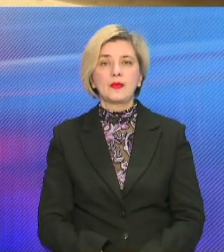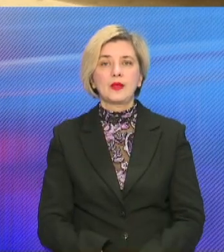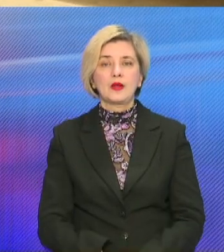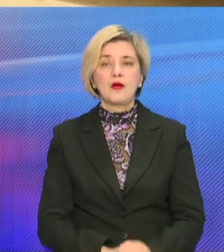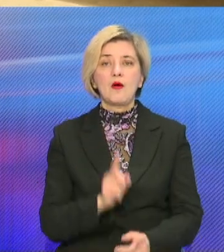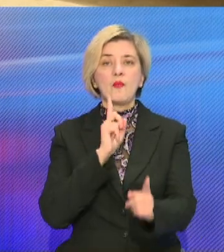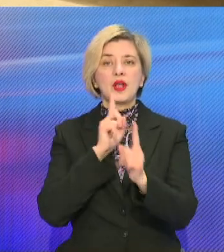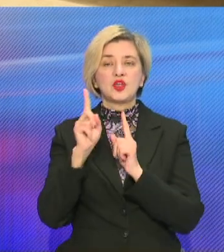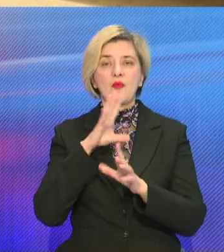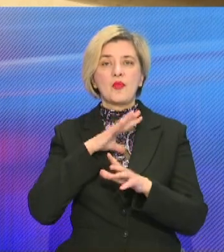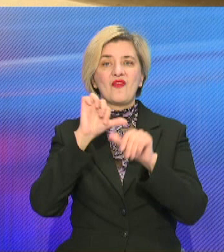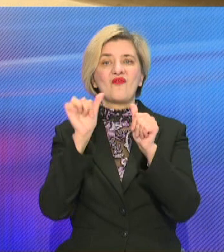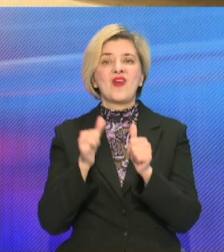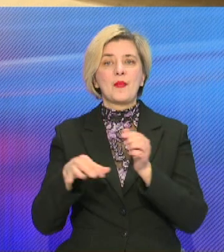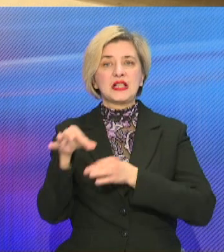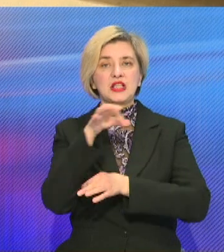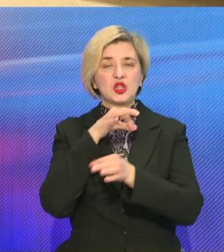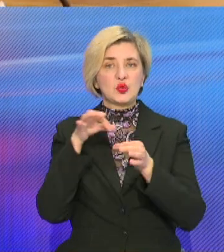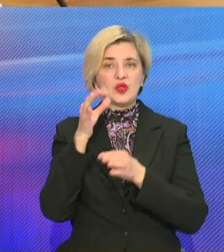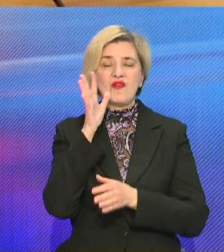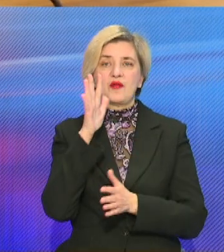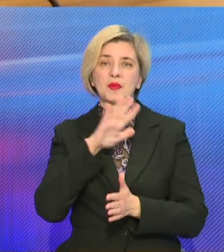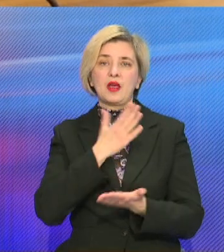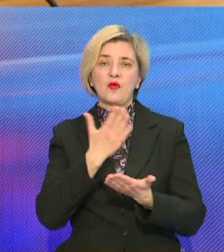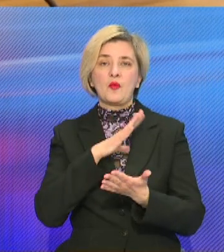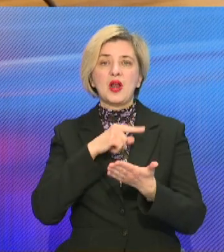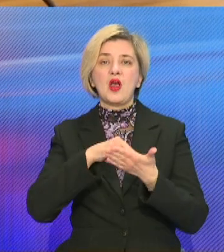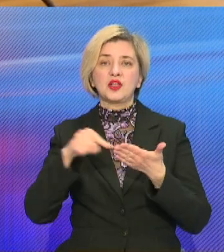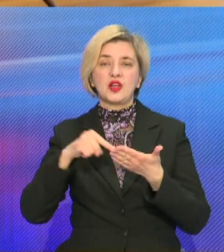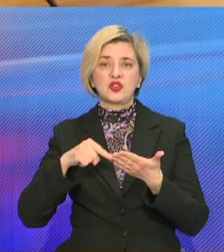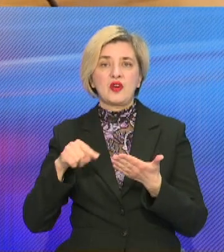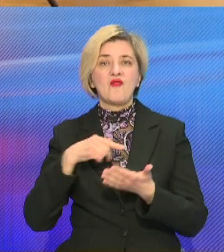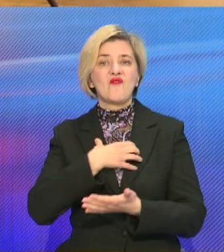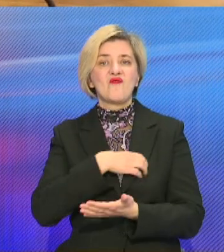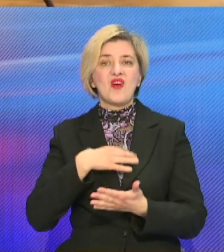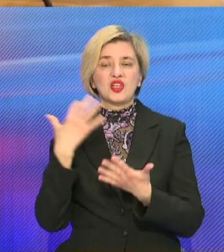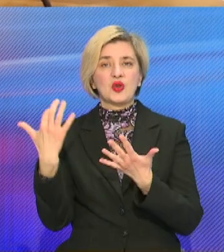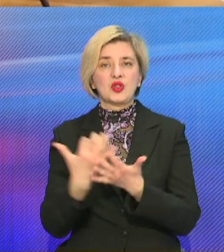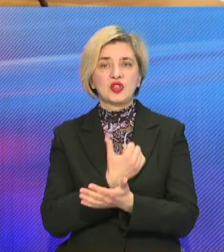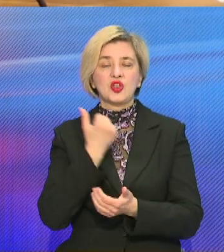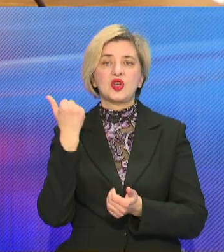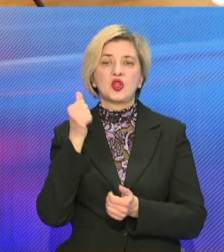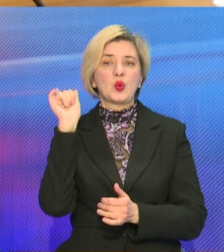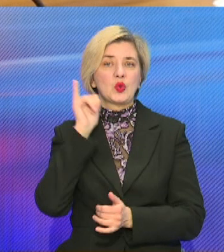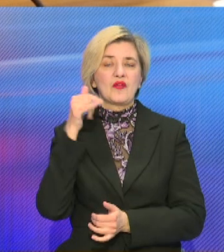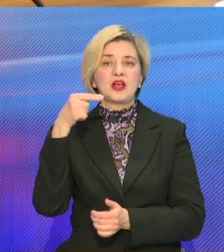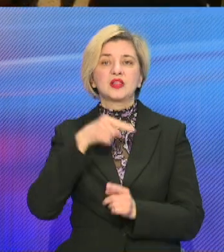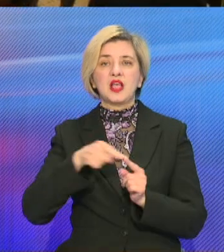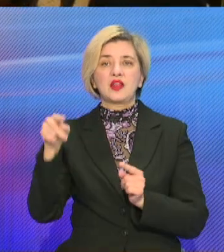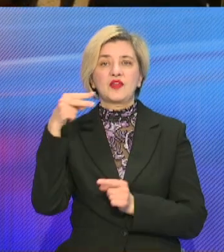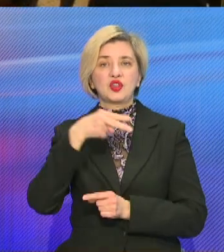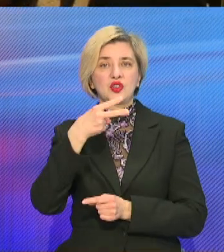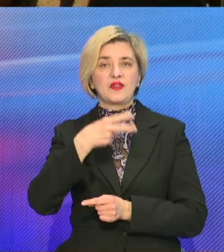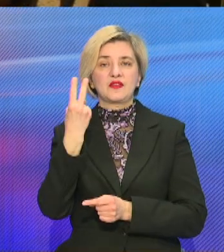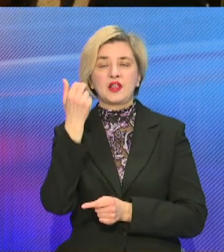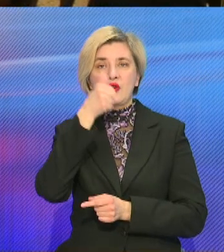Посяджение пройшло у форматі дискусії, падчас якої були відзначені ключові досягнення університету за 2022 год. Як